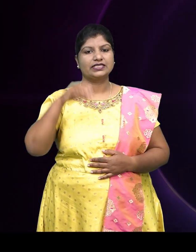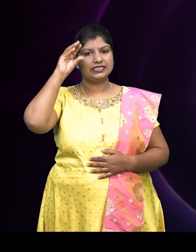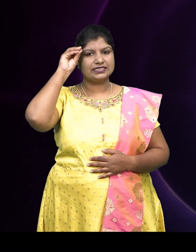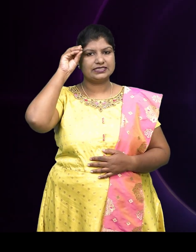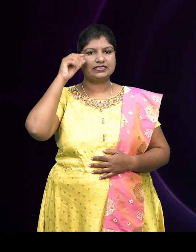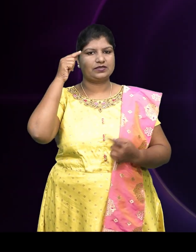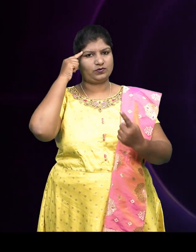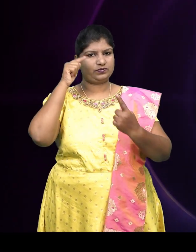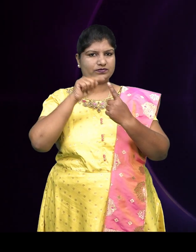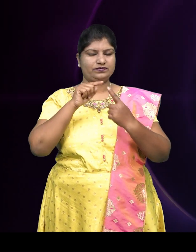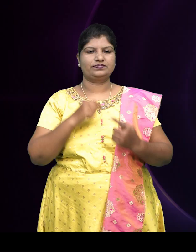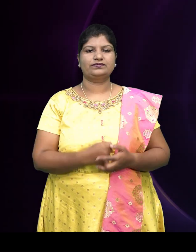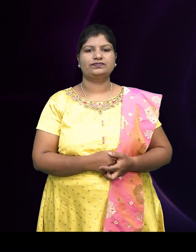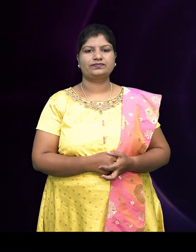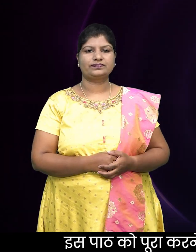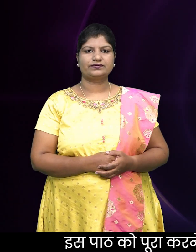सीखने के परिणाम।